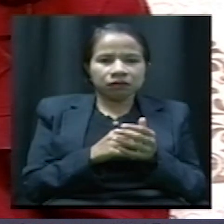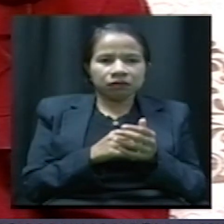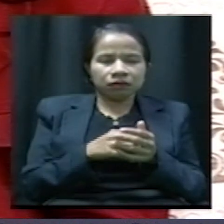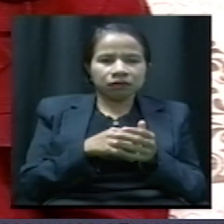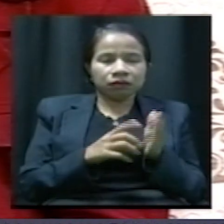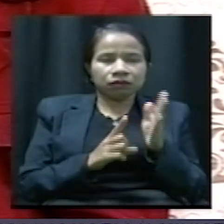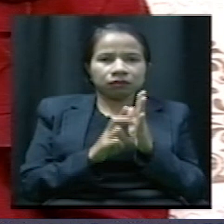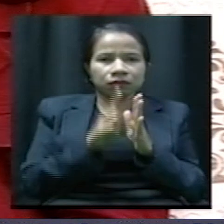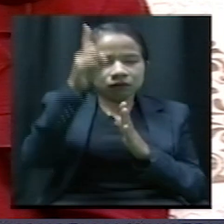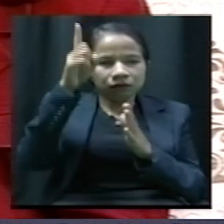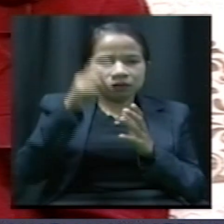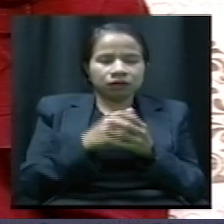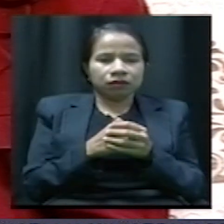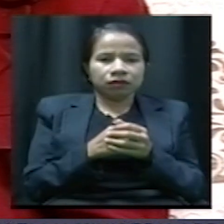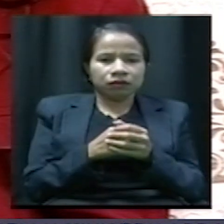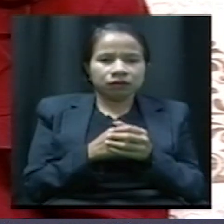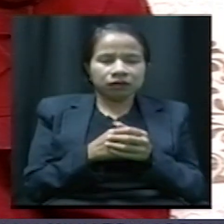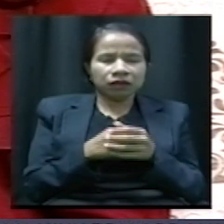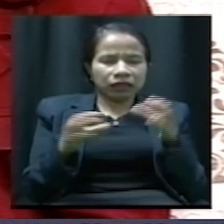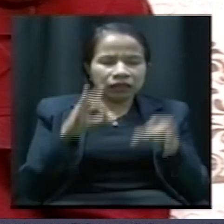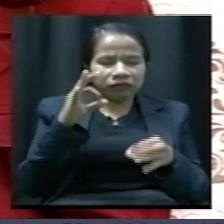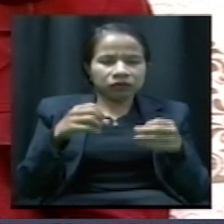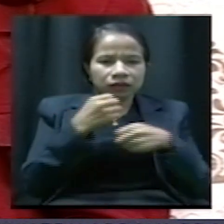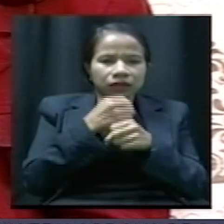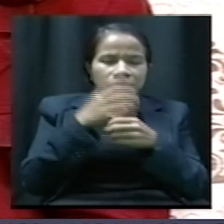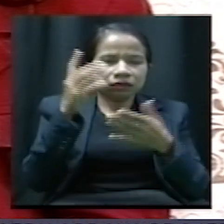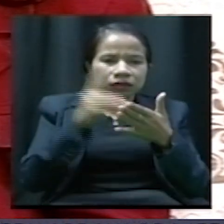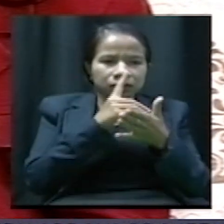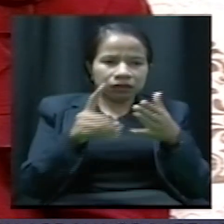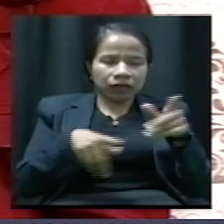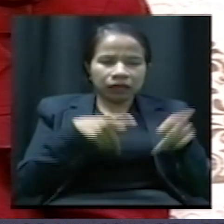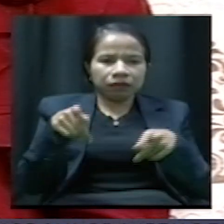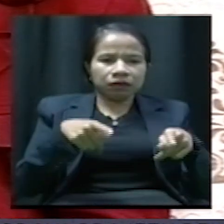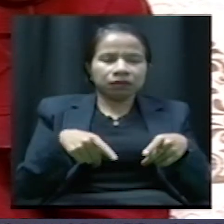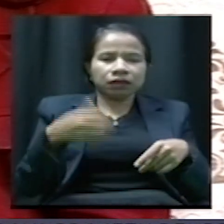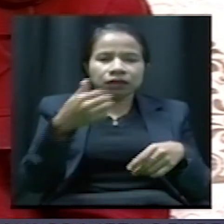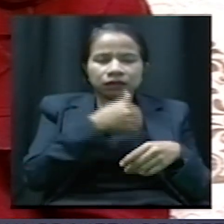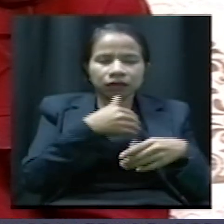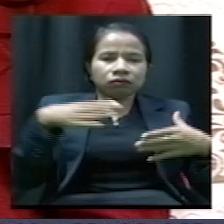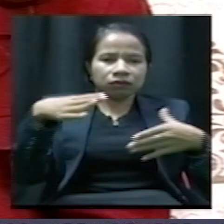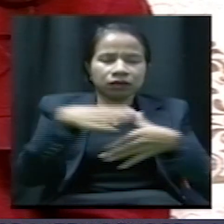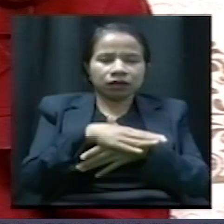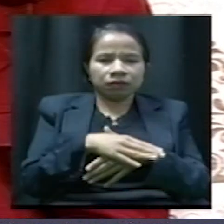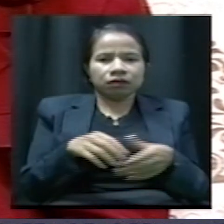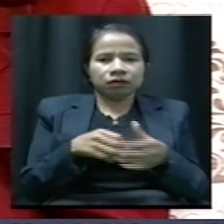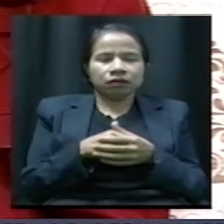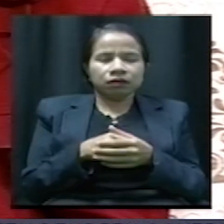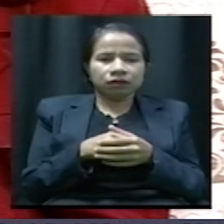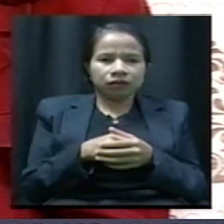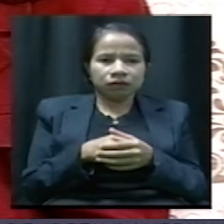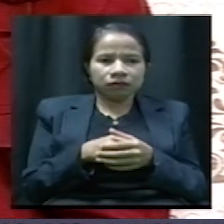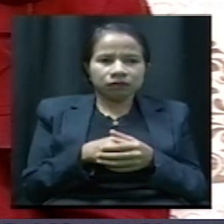spesifiku i depois laos ne daruma mos diskrimina emane besti dau kabeng ka hola mane ka hola feto